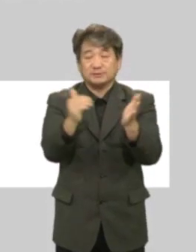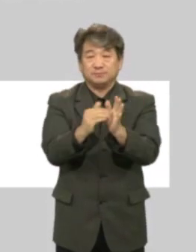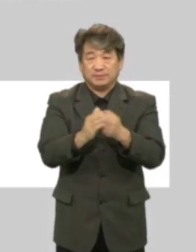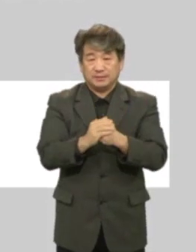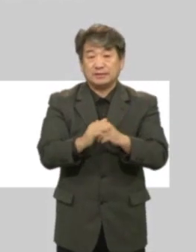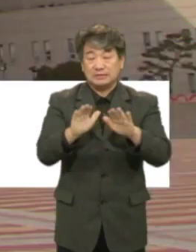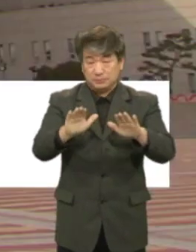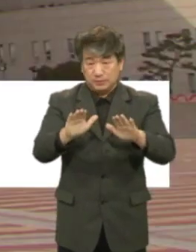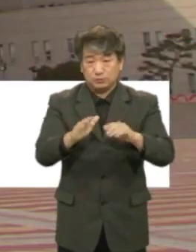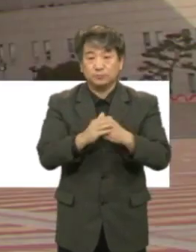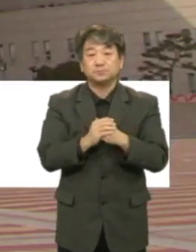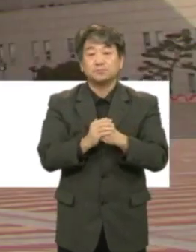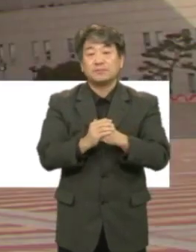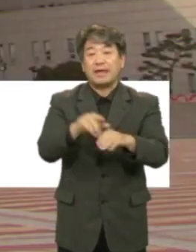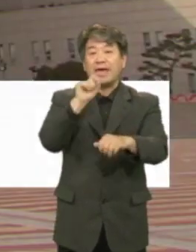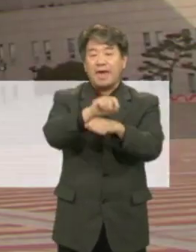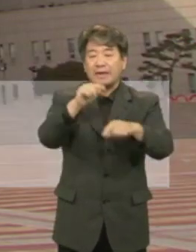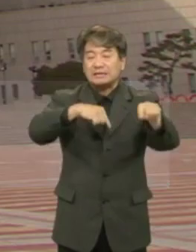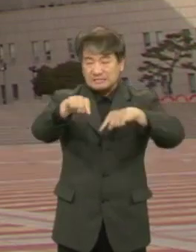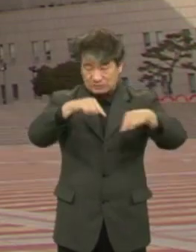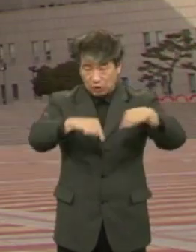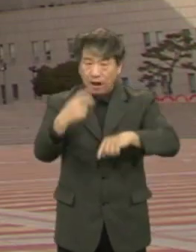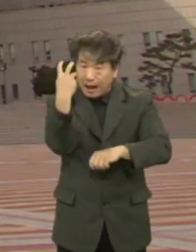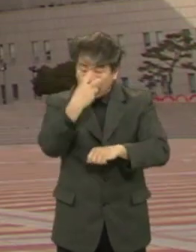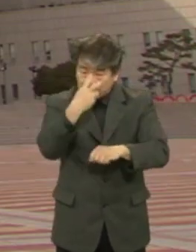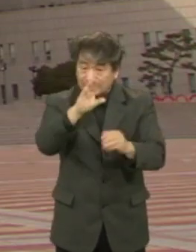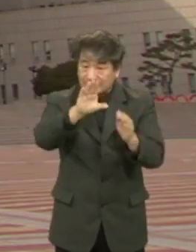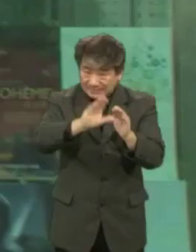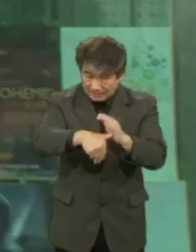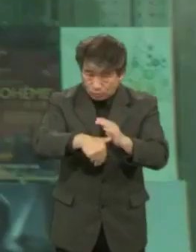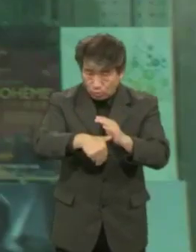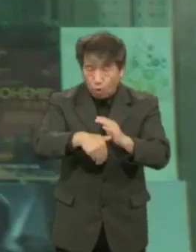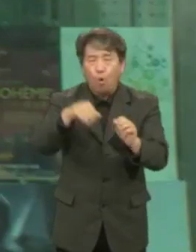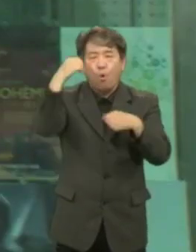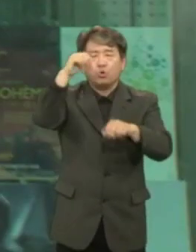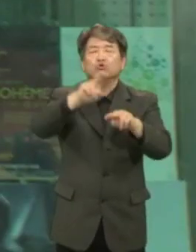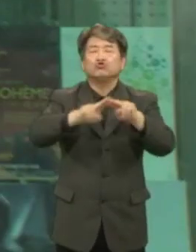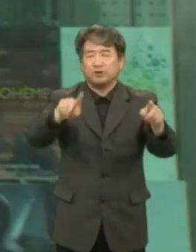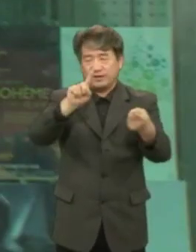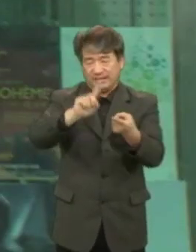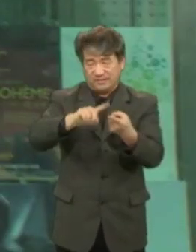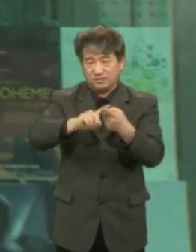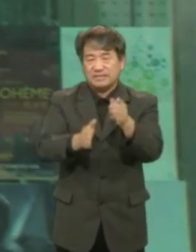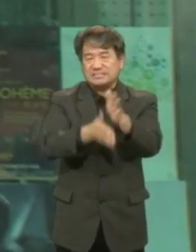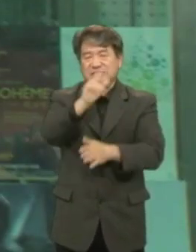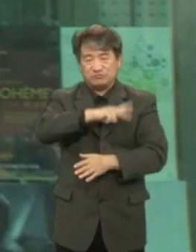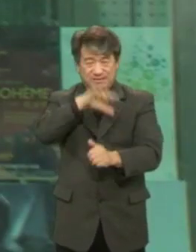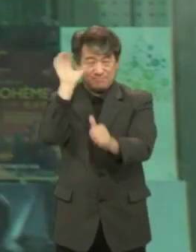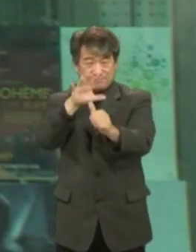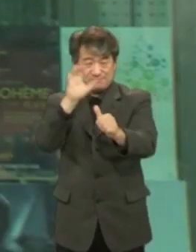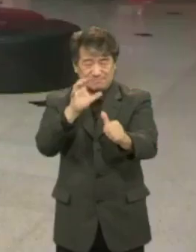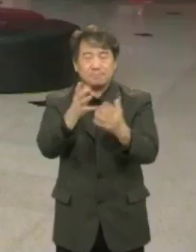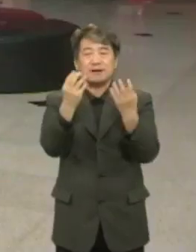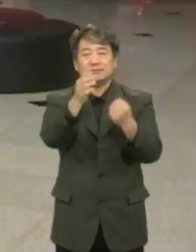대전시의회 행정자치위원회의 행정사무감사에서도 공연 취소에 대한 시의원들의 질타가 이어졌습니다.